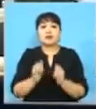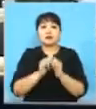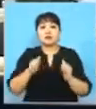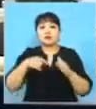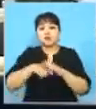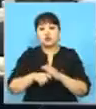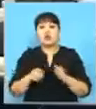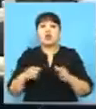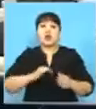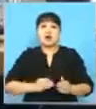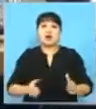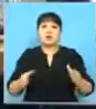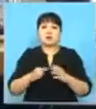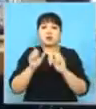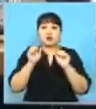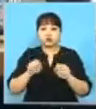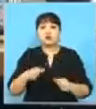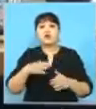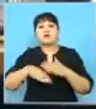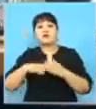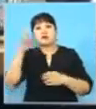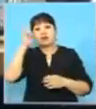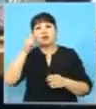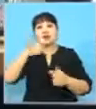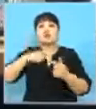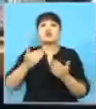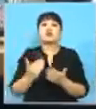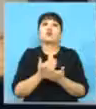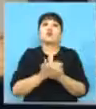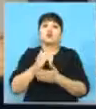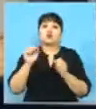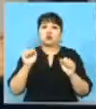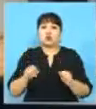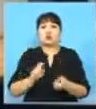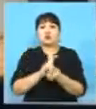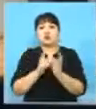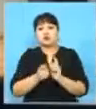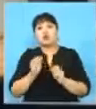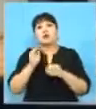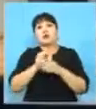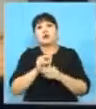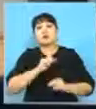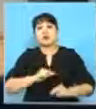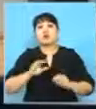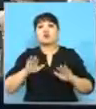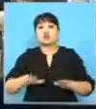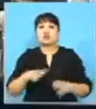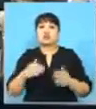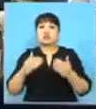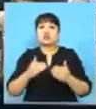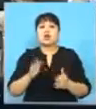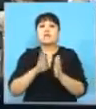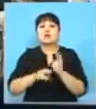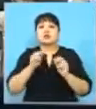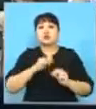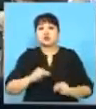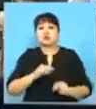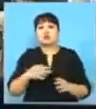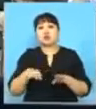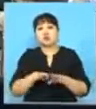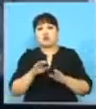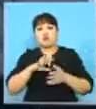Развитие внутренней кооперации позволит вывести казахстанский бизнес на новый уровень, что приведет к созданию дополнительных рабочих мест и снижению безработицы.